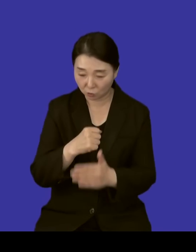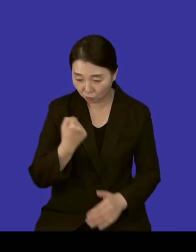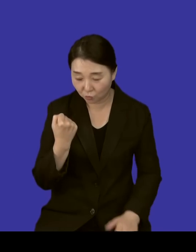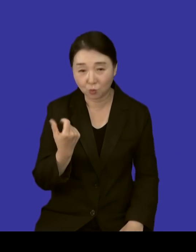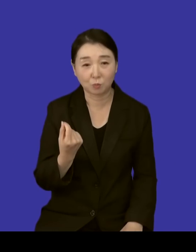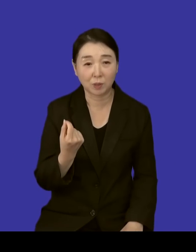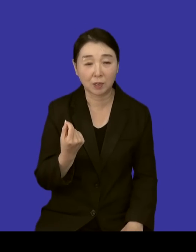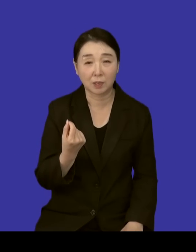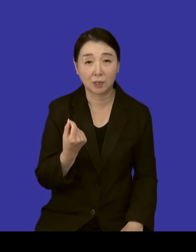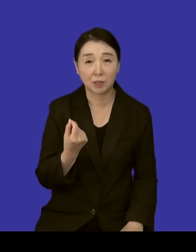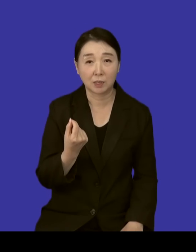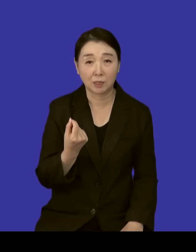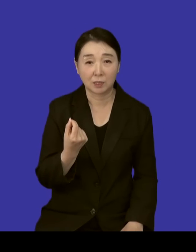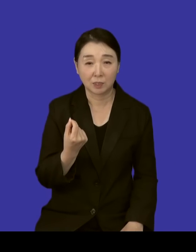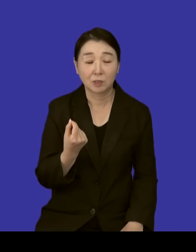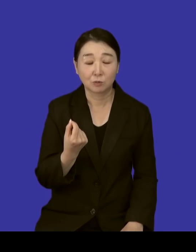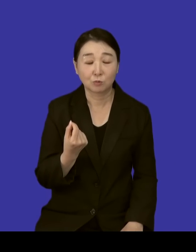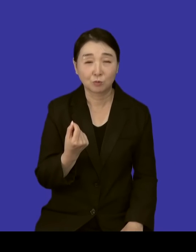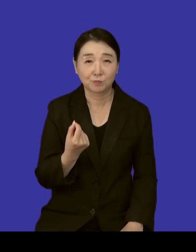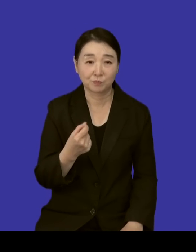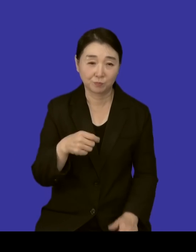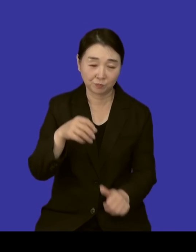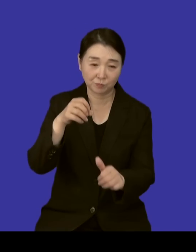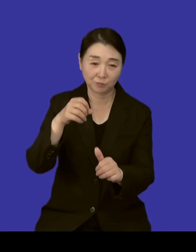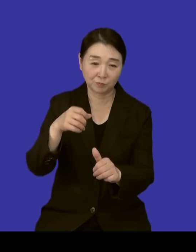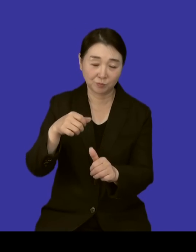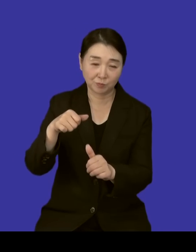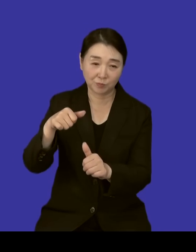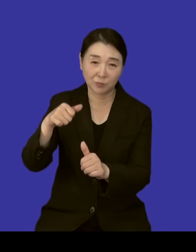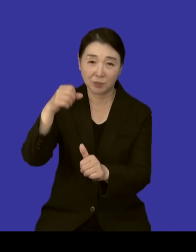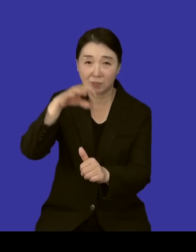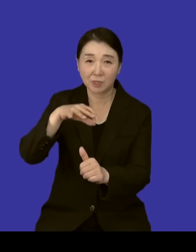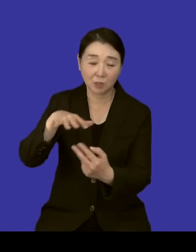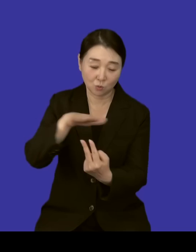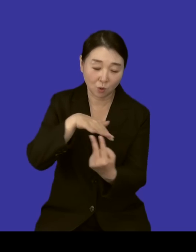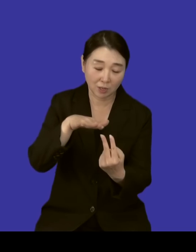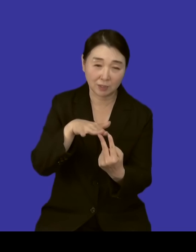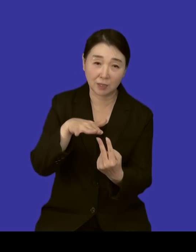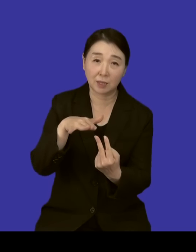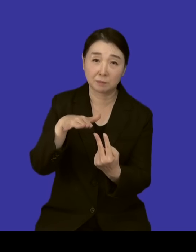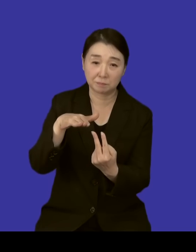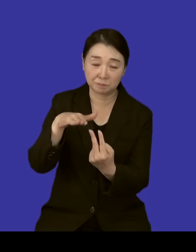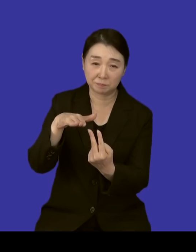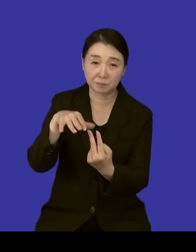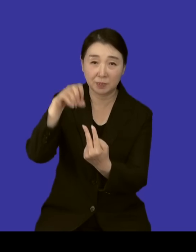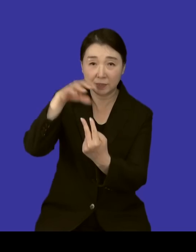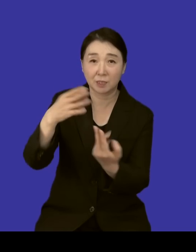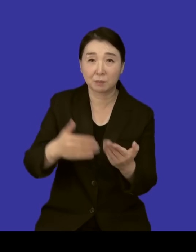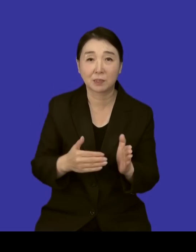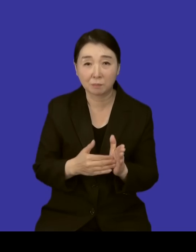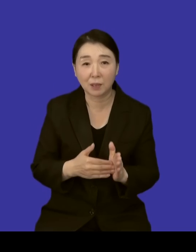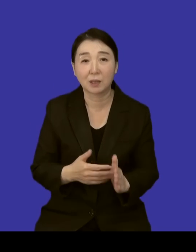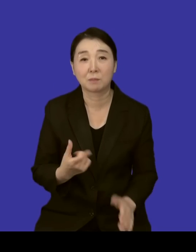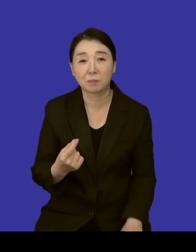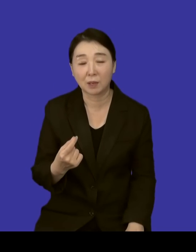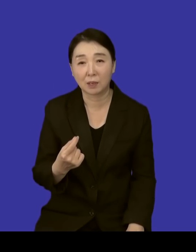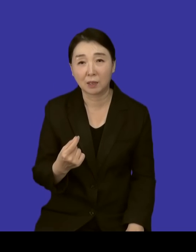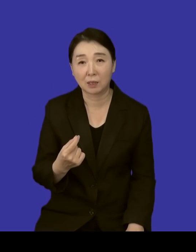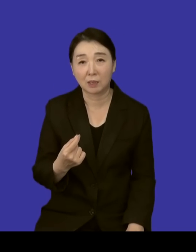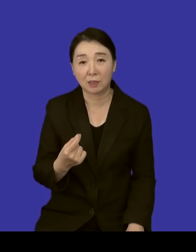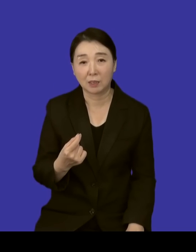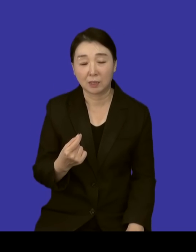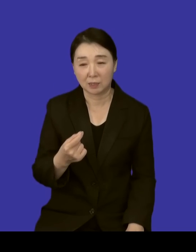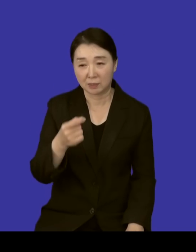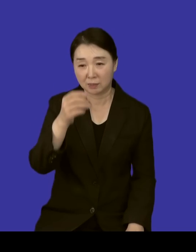건데 세례 요한에게 세례 받으셨잖아요. 네. 근데 그건 십자가로 끝나지 않아요. 그러니까 질서에 순종하는 게 너무